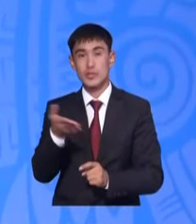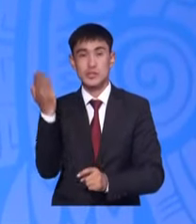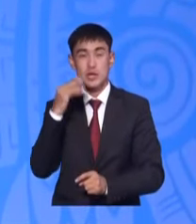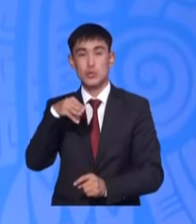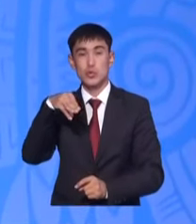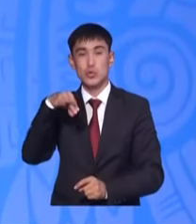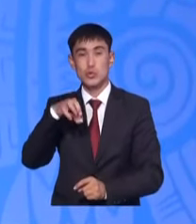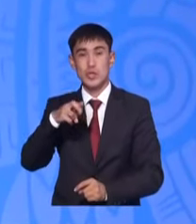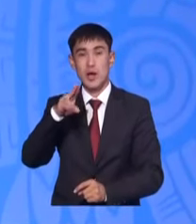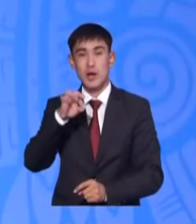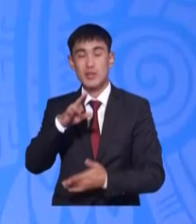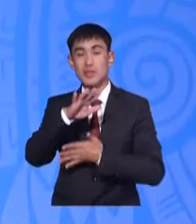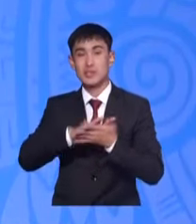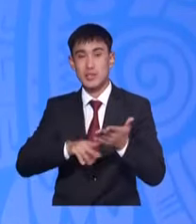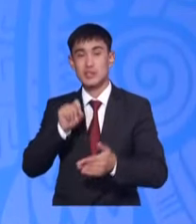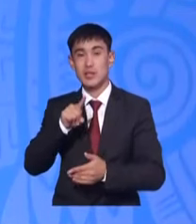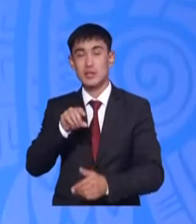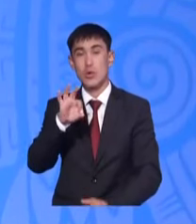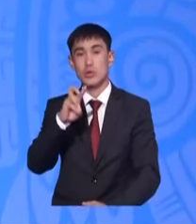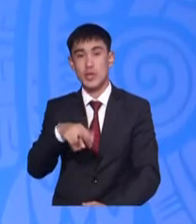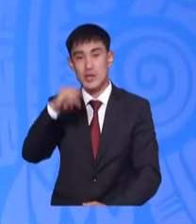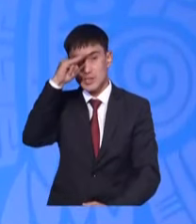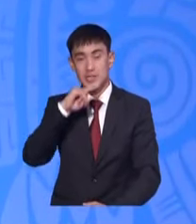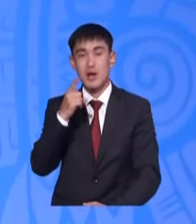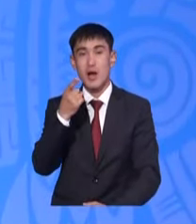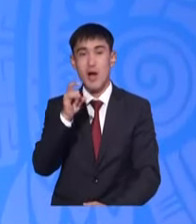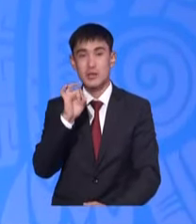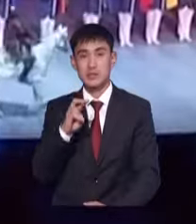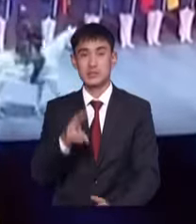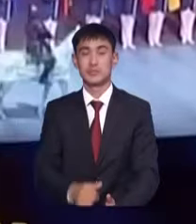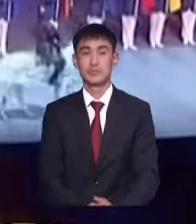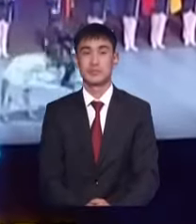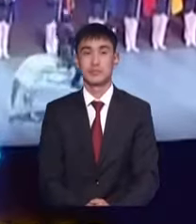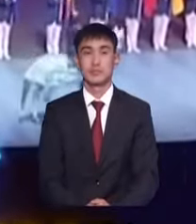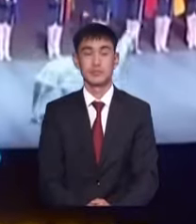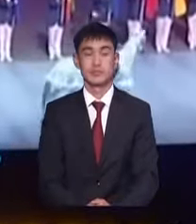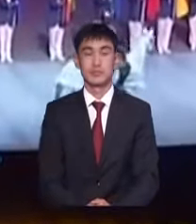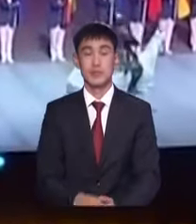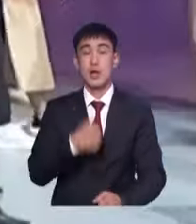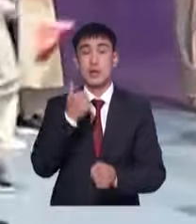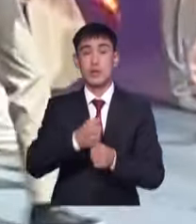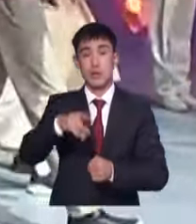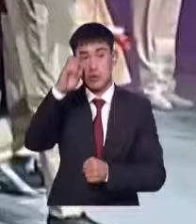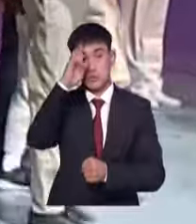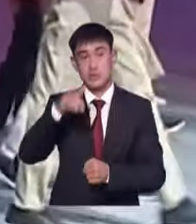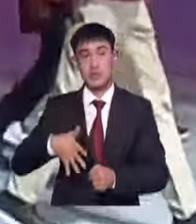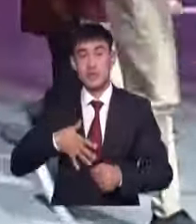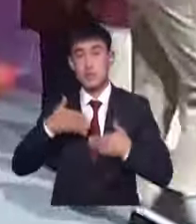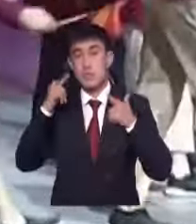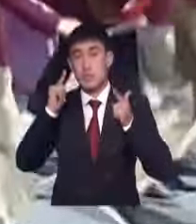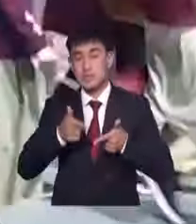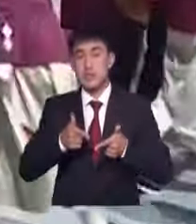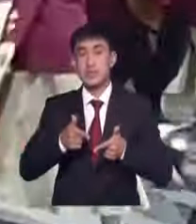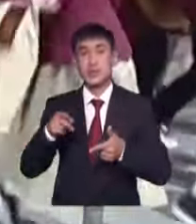каганат, а затем их наследие продолжили Золотая Орда и Казахское ханство. Кроме того, глава государства выразил